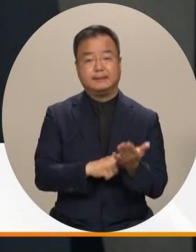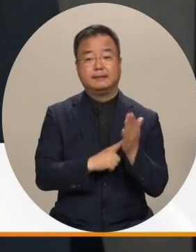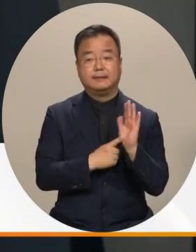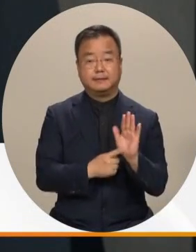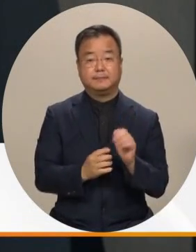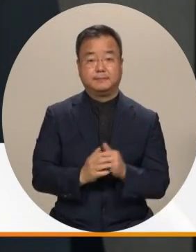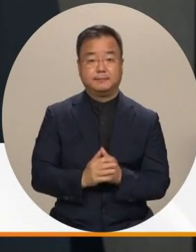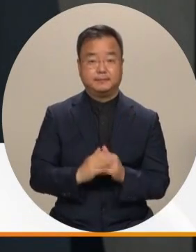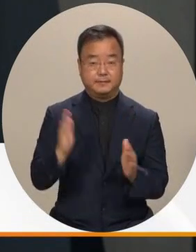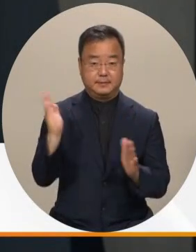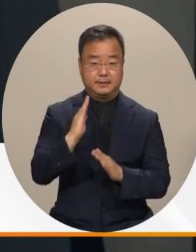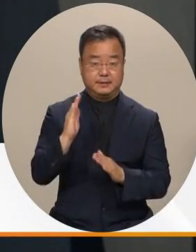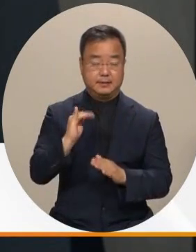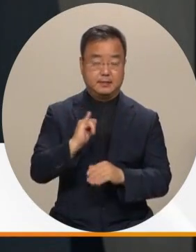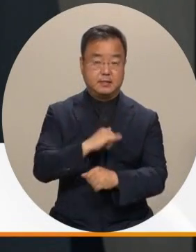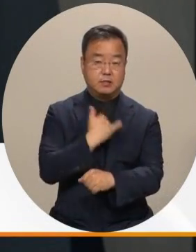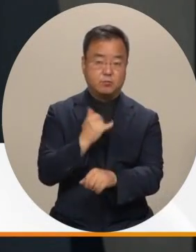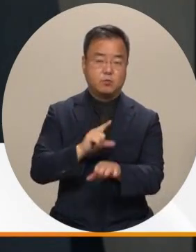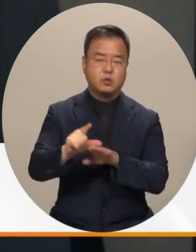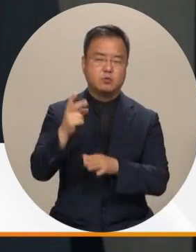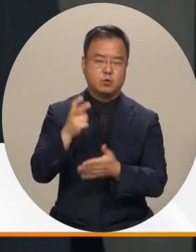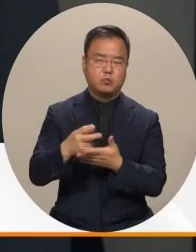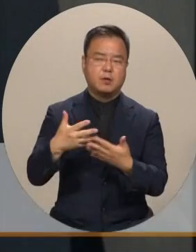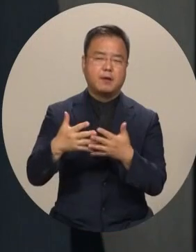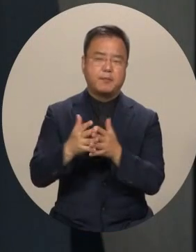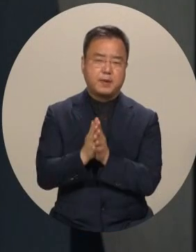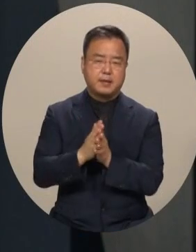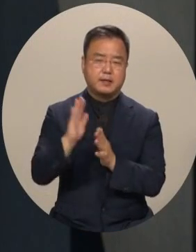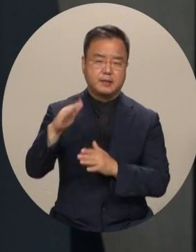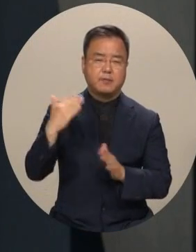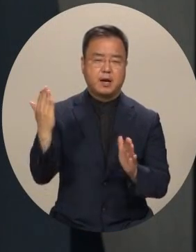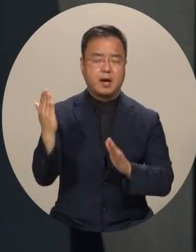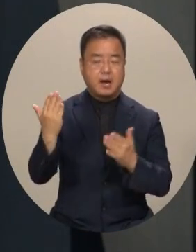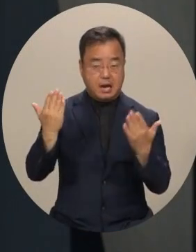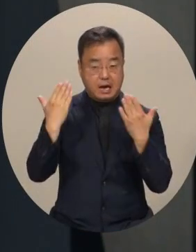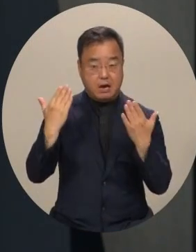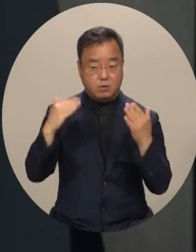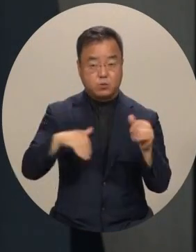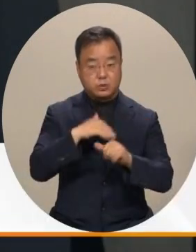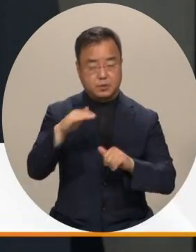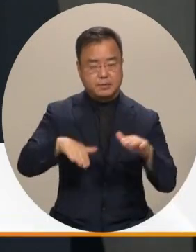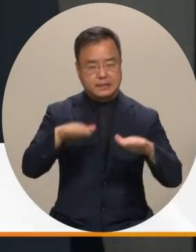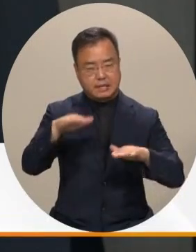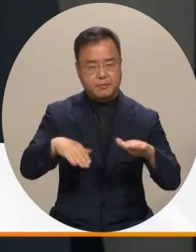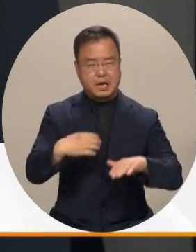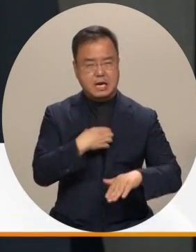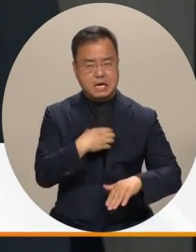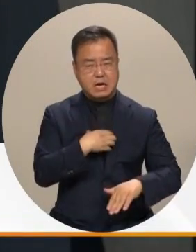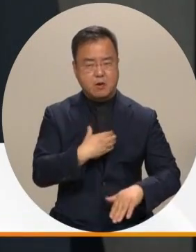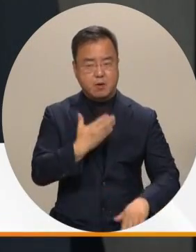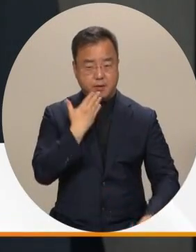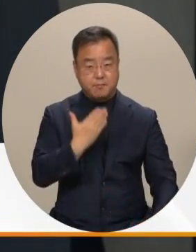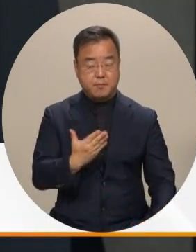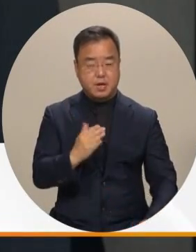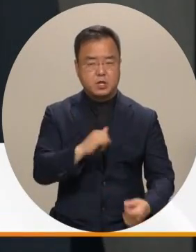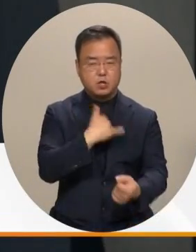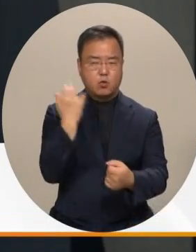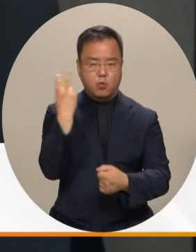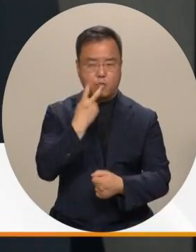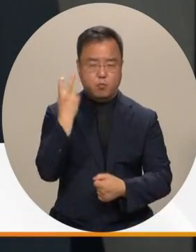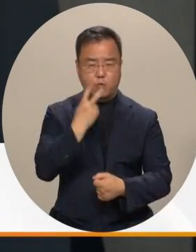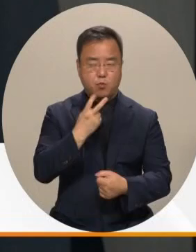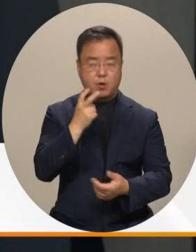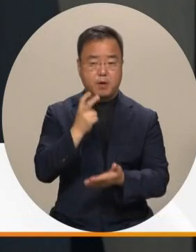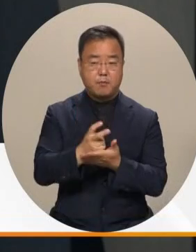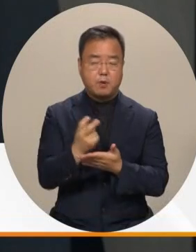학생인권 조례가 폐지되면 학교 현장의 차별과 혐오를 조정할 수 있고 또 인권 보호 책무를 규정하는 법령